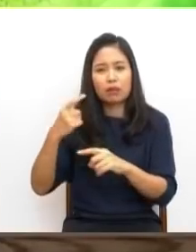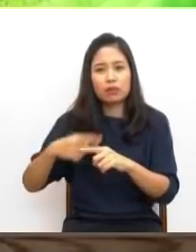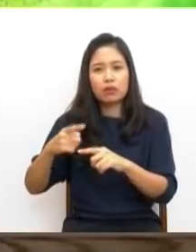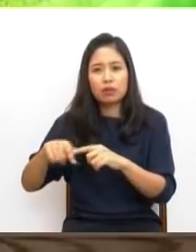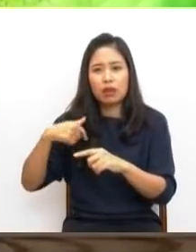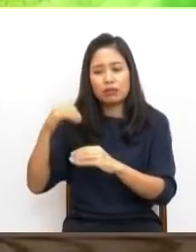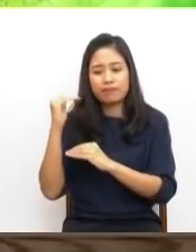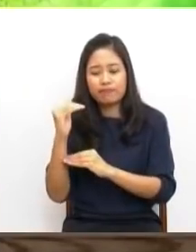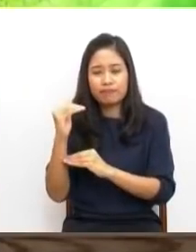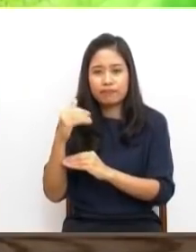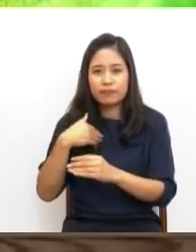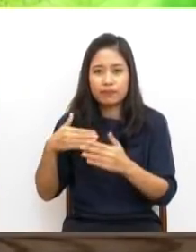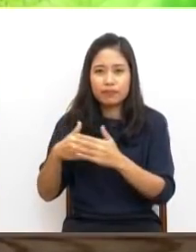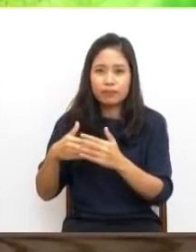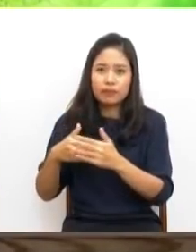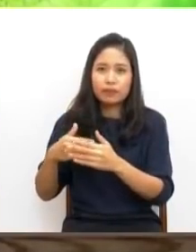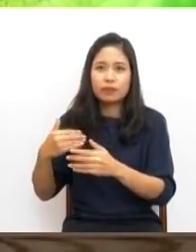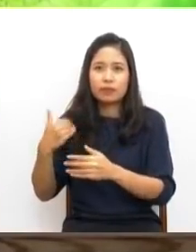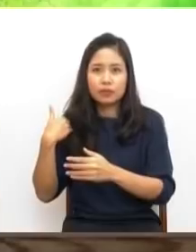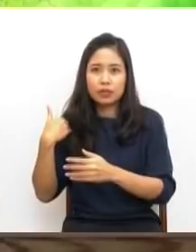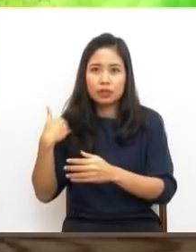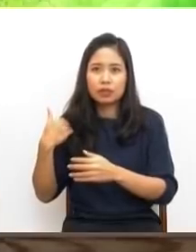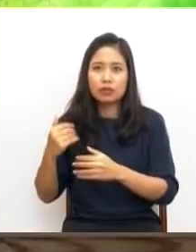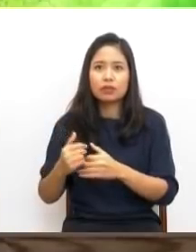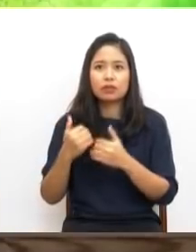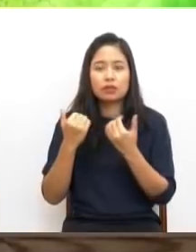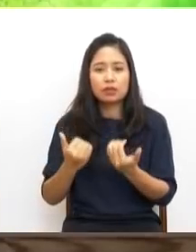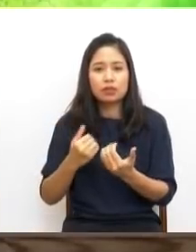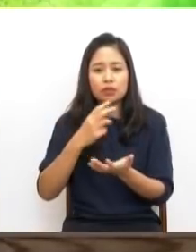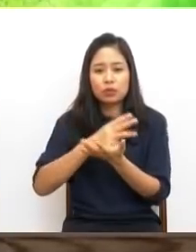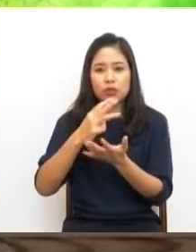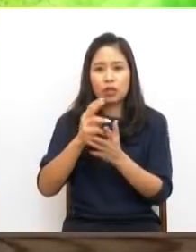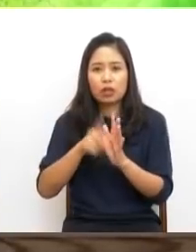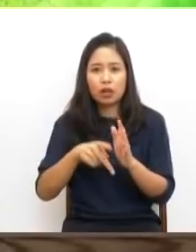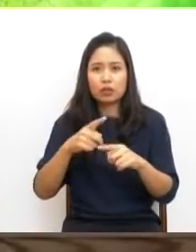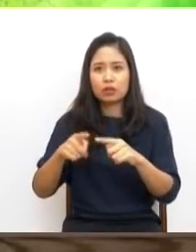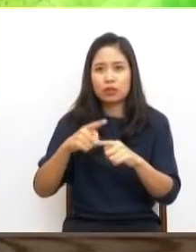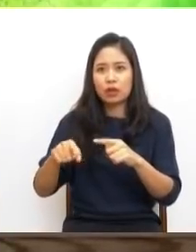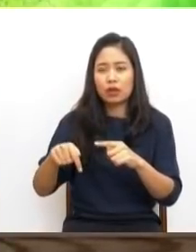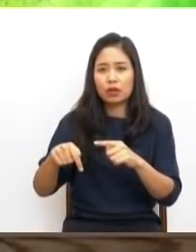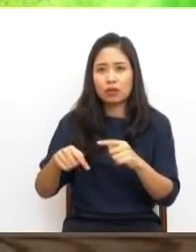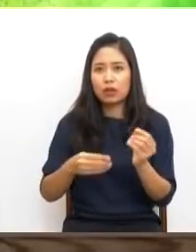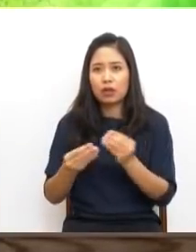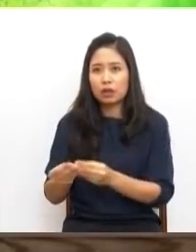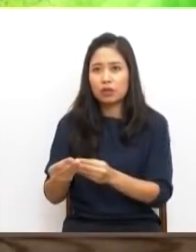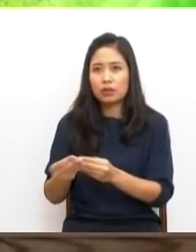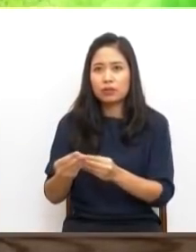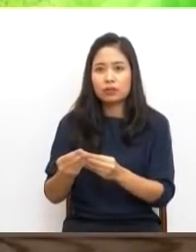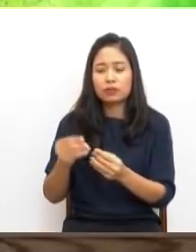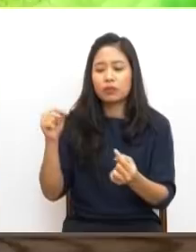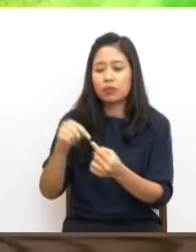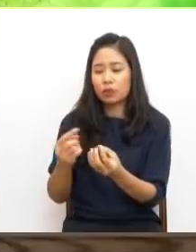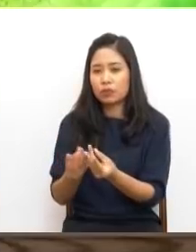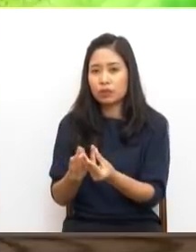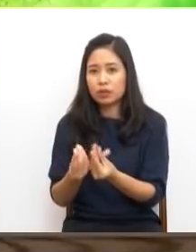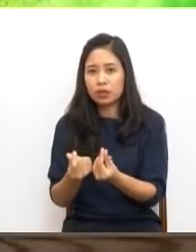ากแนวคิดตรงนี้ท่านรัฐมนตรีเองก็ต้องการให้หาวิธีการทำยังไงจะลดความเหลื่อมล้ำให้กับคนในพื้นที่